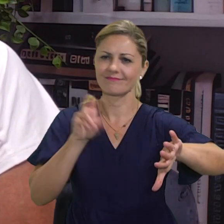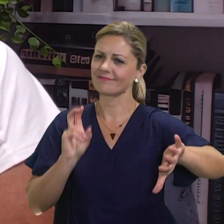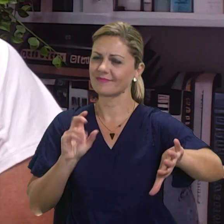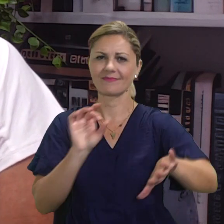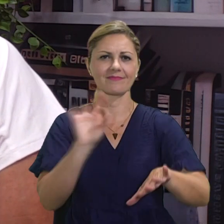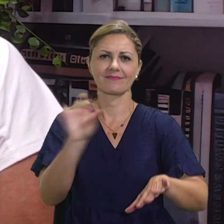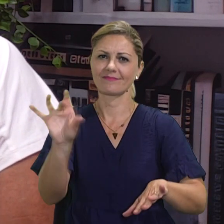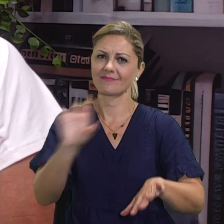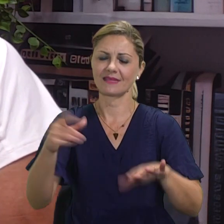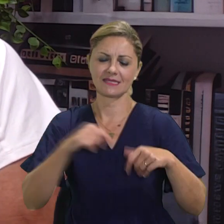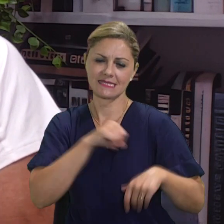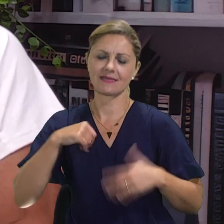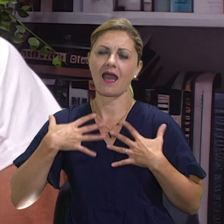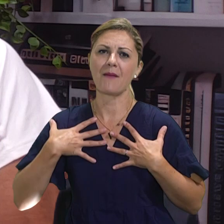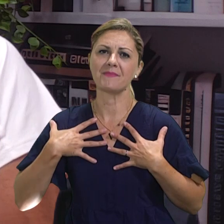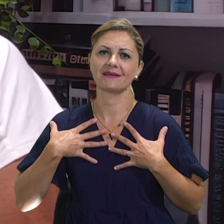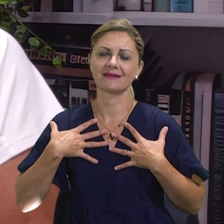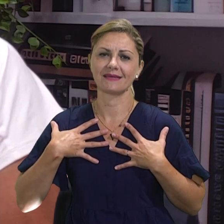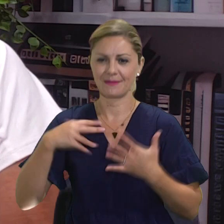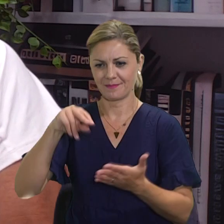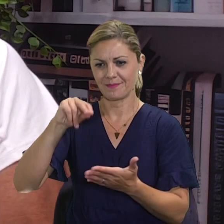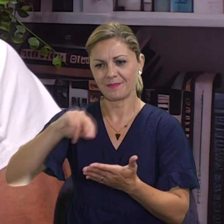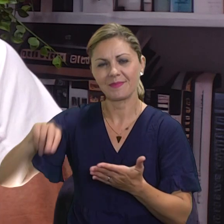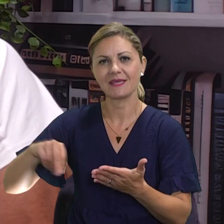nisam član nikakvih udruga, nego ovako,